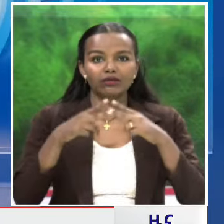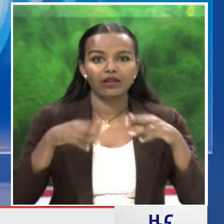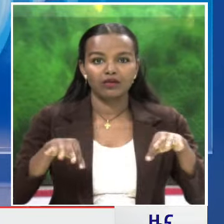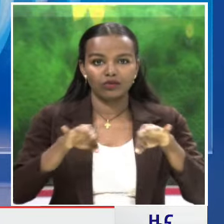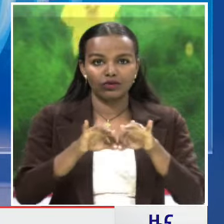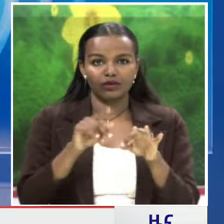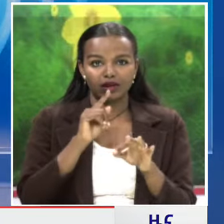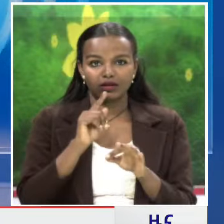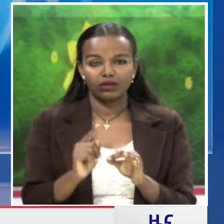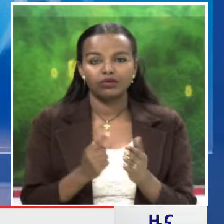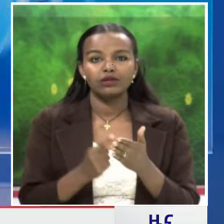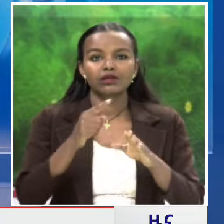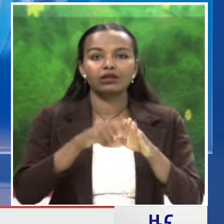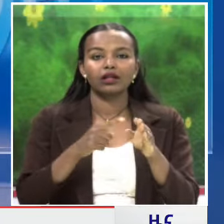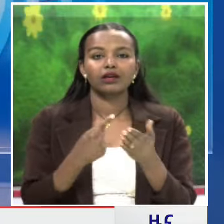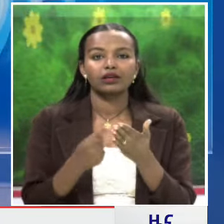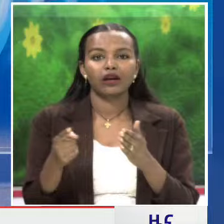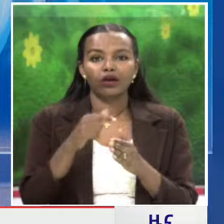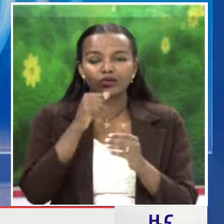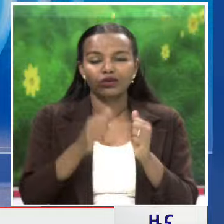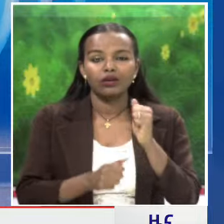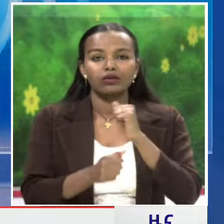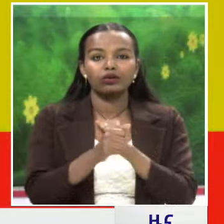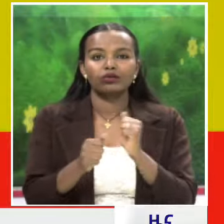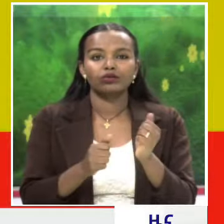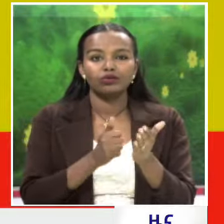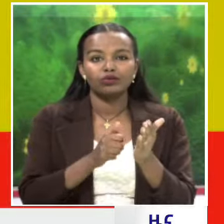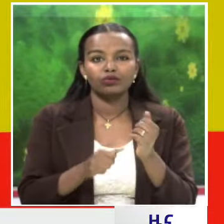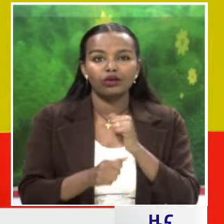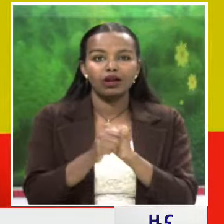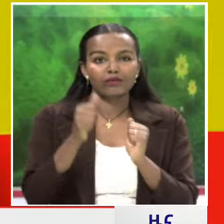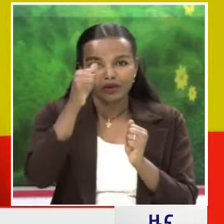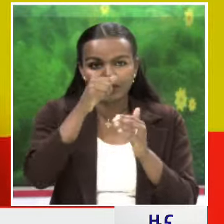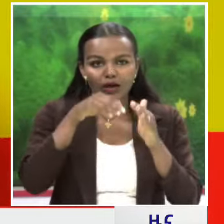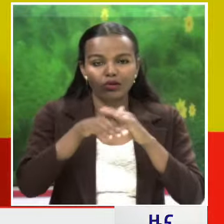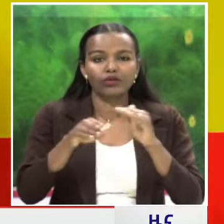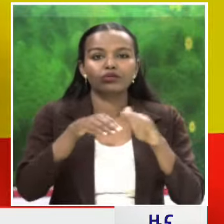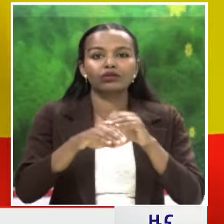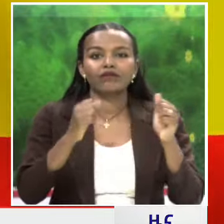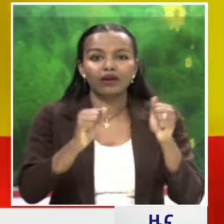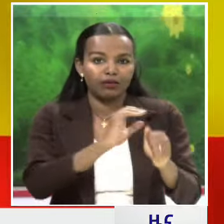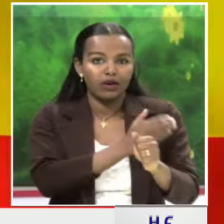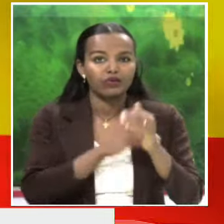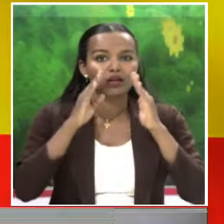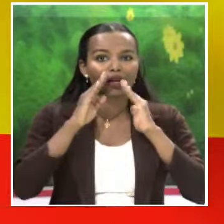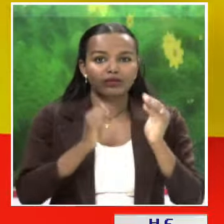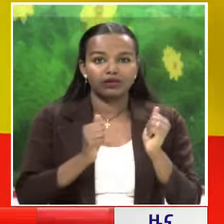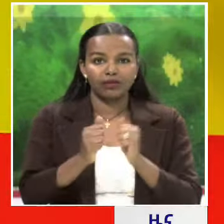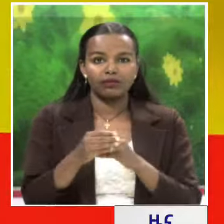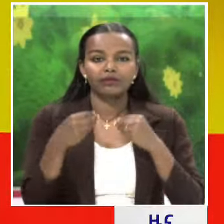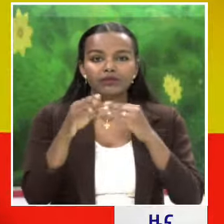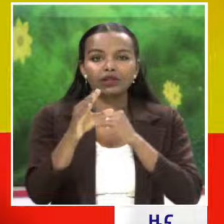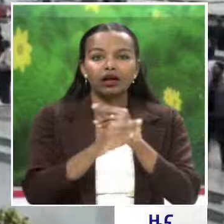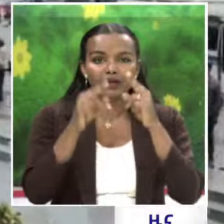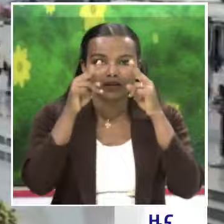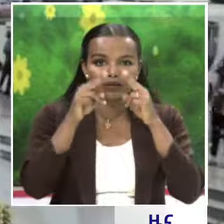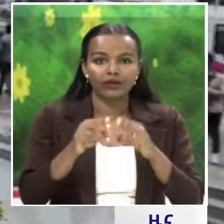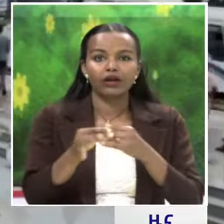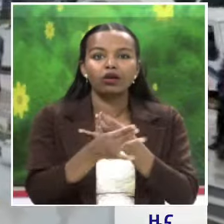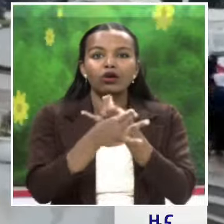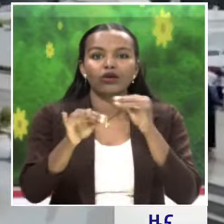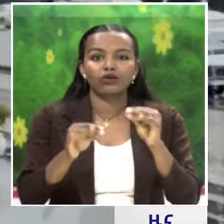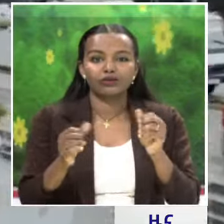ነው በአሁኑ ሰዓት። ይሄ ካልሆነ ለአደጋው እንጋለጣለን ማለት ነው። በኢትዮጵያ ያሉ የውስጥ ተፋላሚ ኃይሎች ሰላምን ቅድሚያ በመስጠት ለሀገር ክብርና